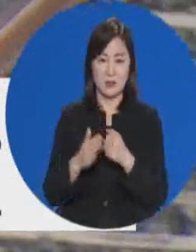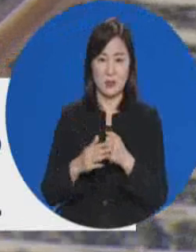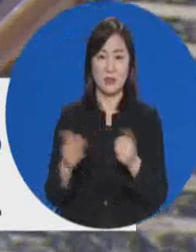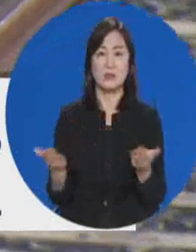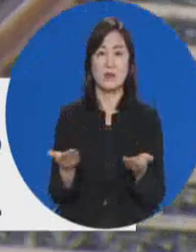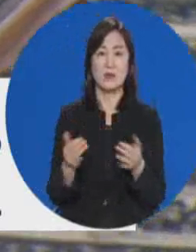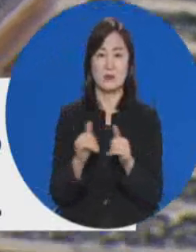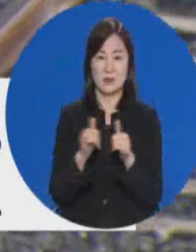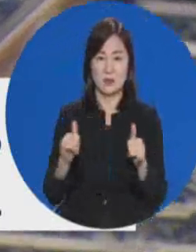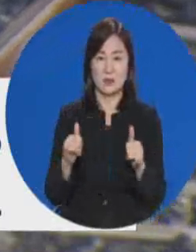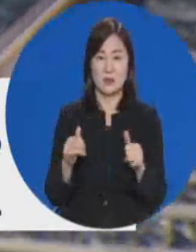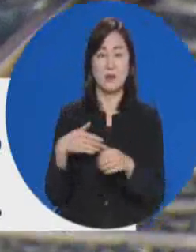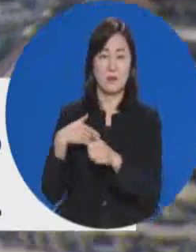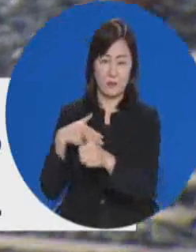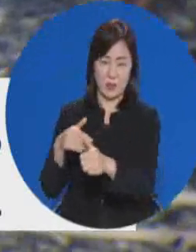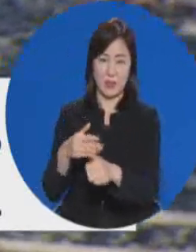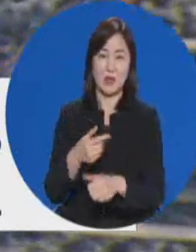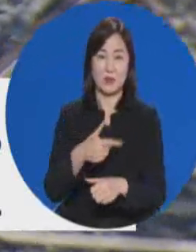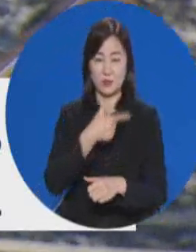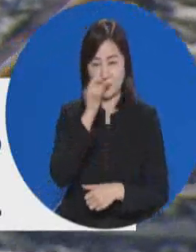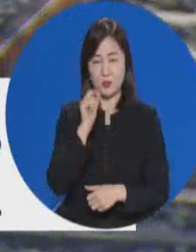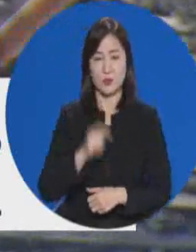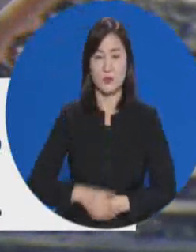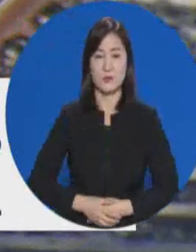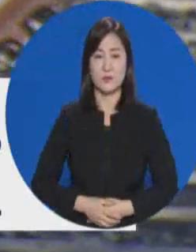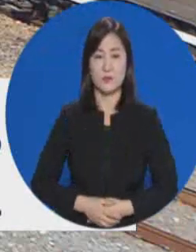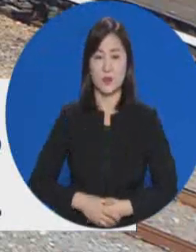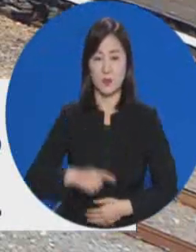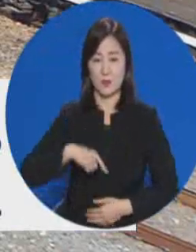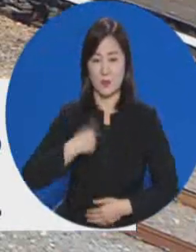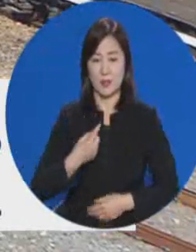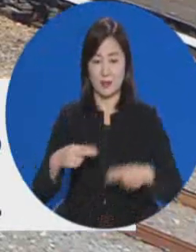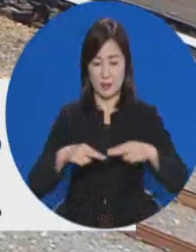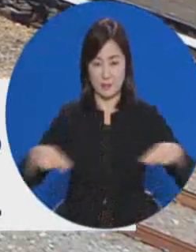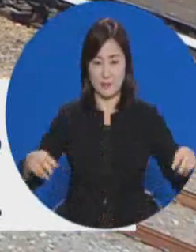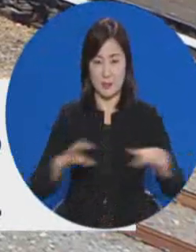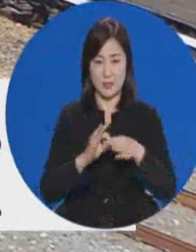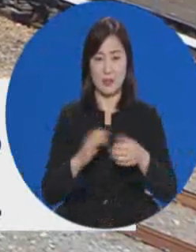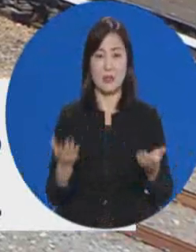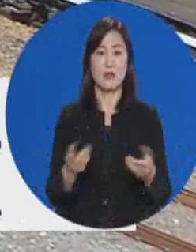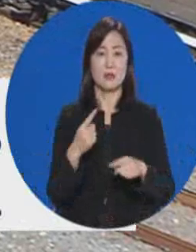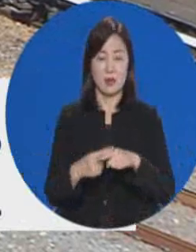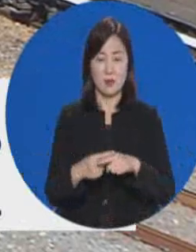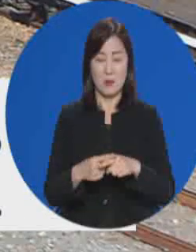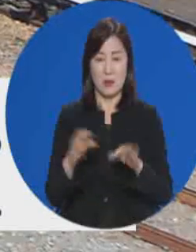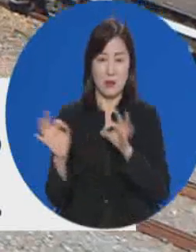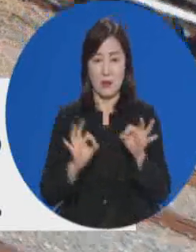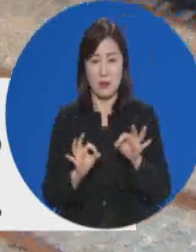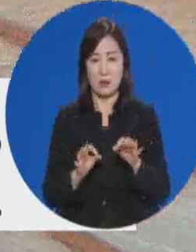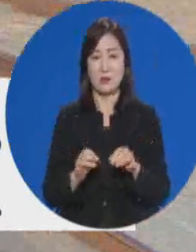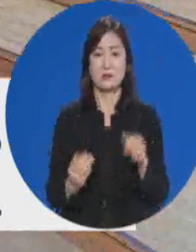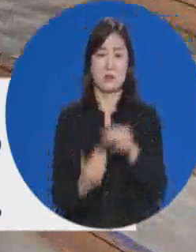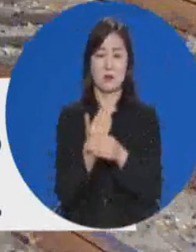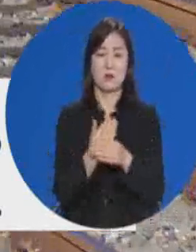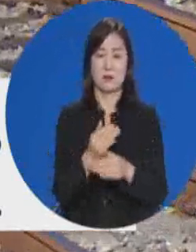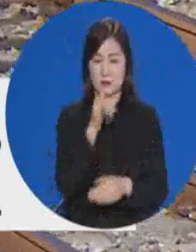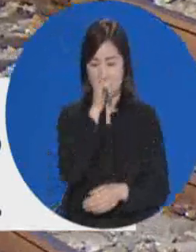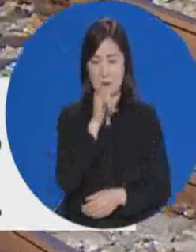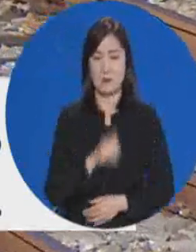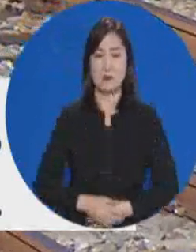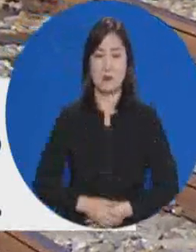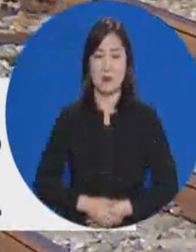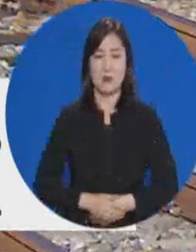없이 인원을 갖다 이렇게 작게 배치를 하더라고요. 그래서 그 혼자서 입판을 하다 보면 한눈 팔면 이제 바로 이제 그 사고로 이어지죠.